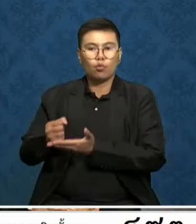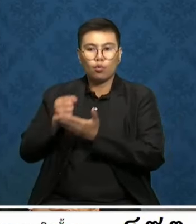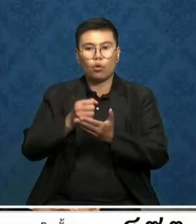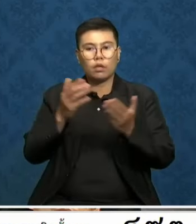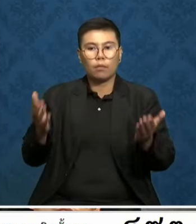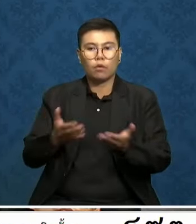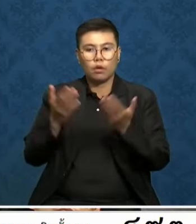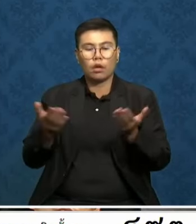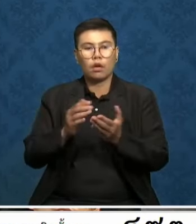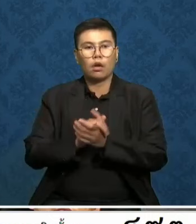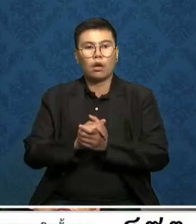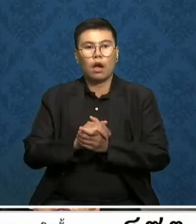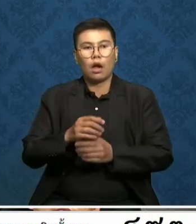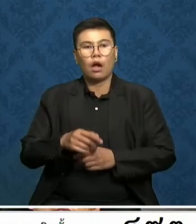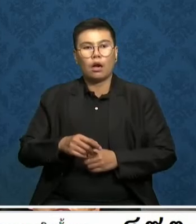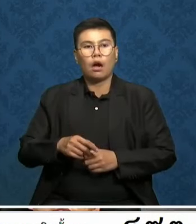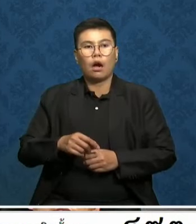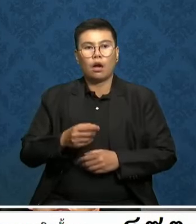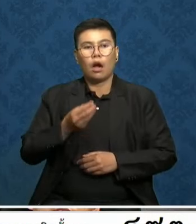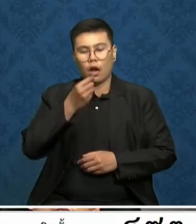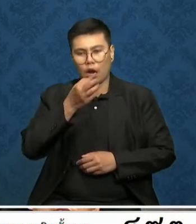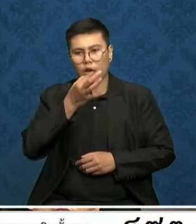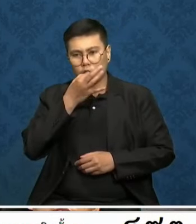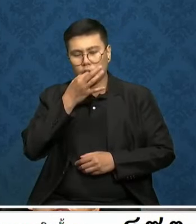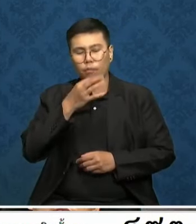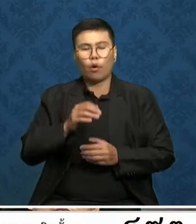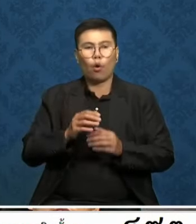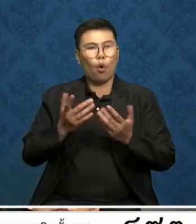ปากท้องรอไม่ได้ครับเรื่องปากท้องมันรอไม่ได้ครับต้องรับ